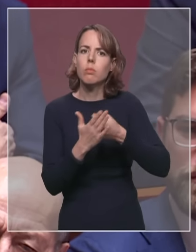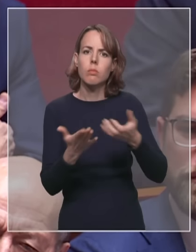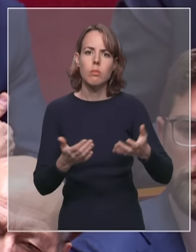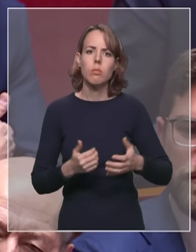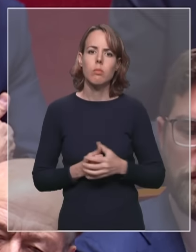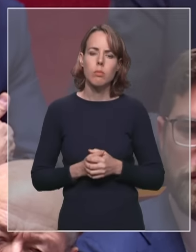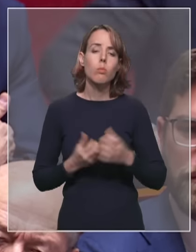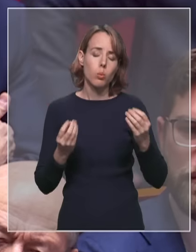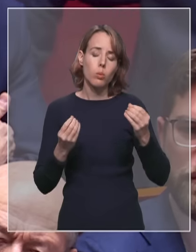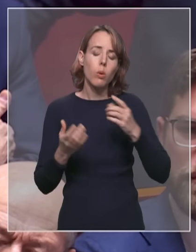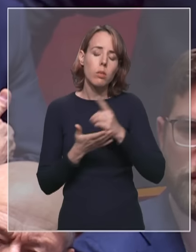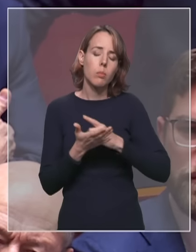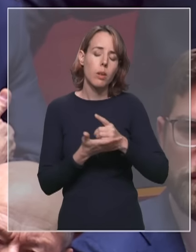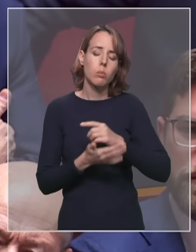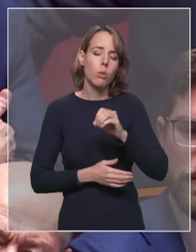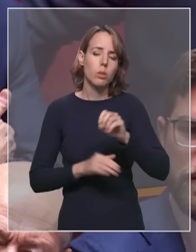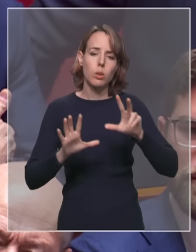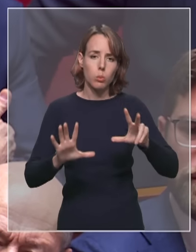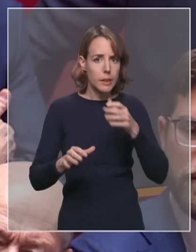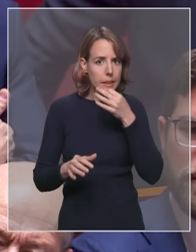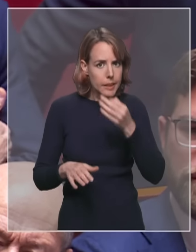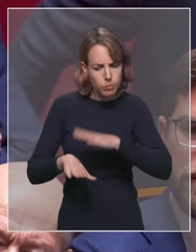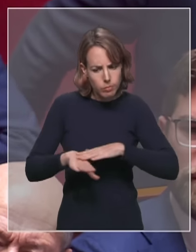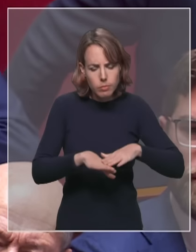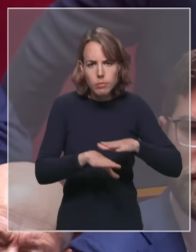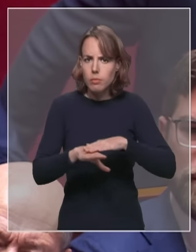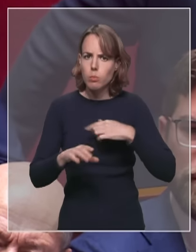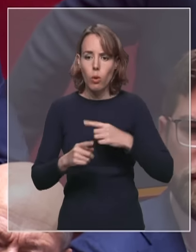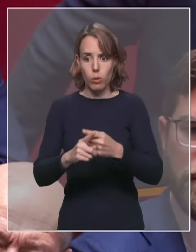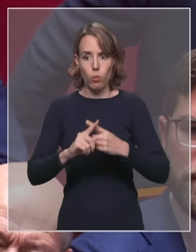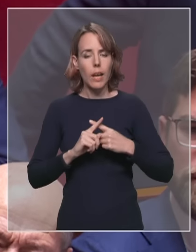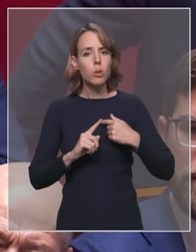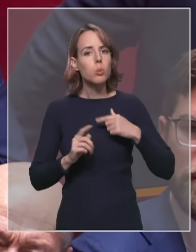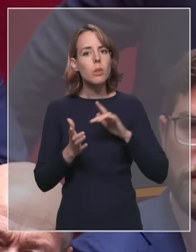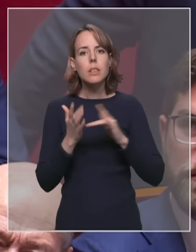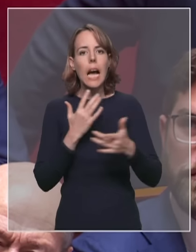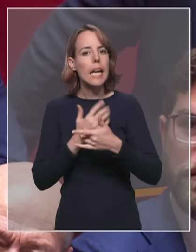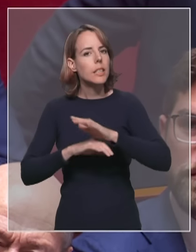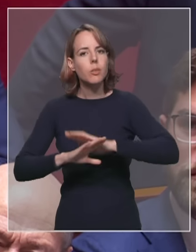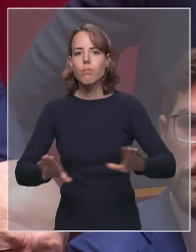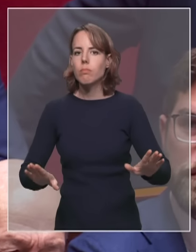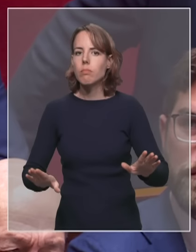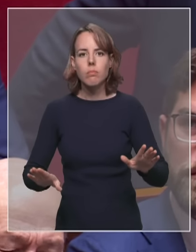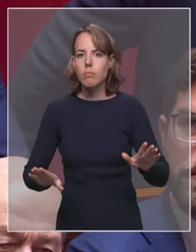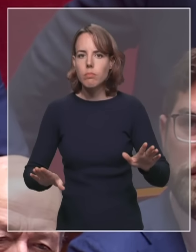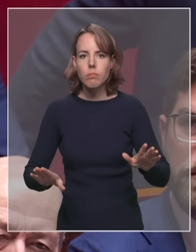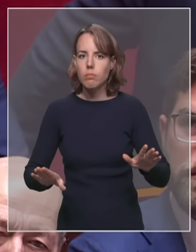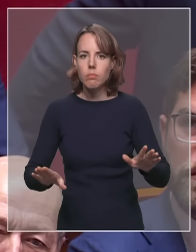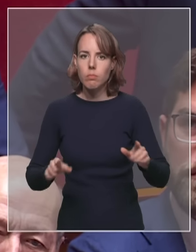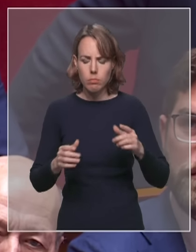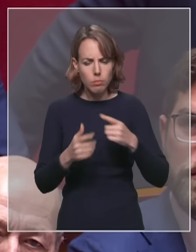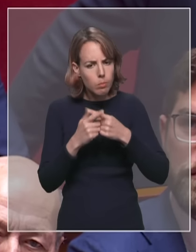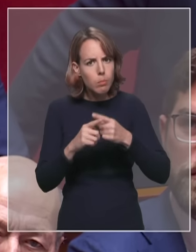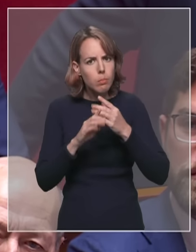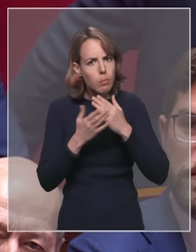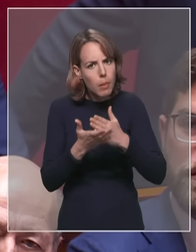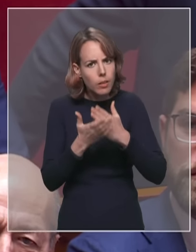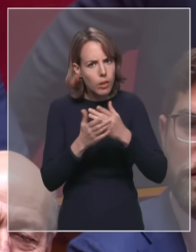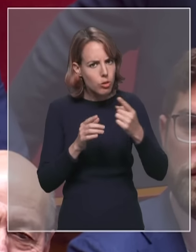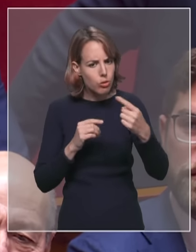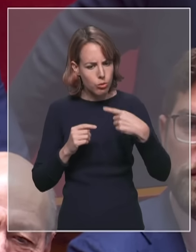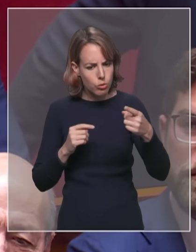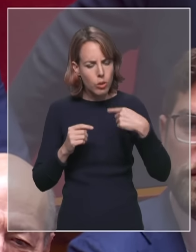compatriotes ardennais, ne comptez pas sur moi pour trahir mes convictions. Je sais que nous partageons cette vision des choses. Avoir